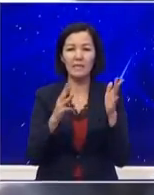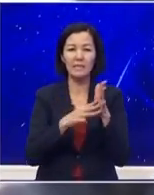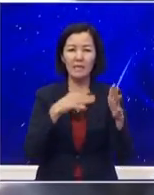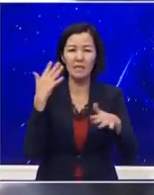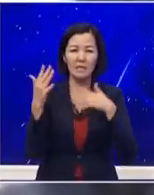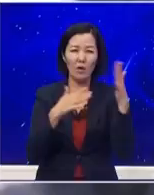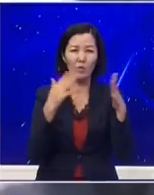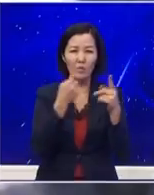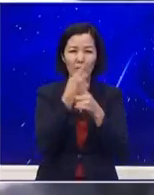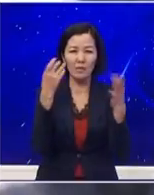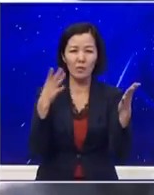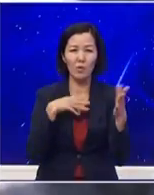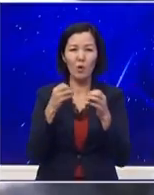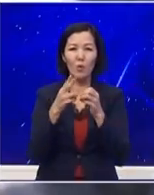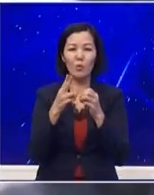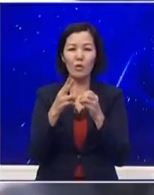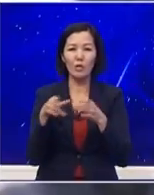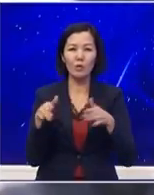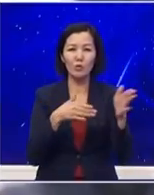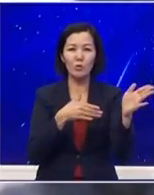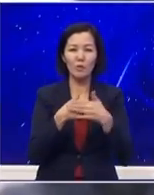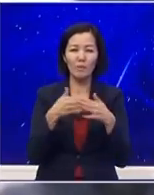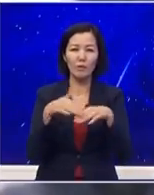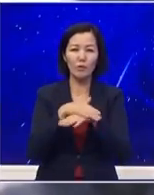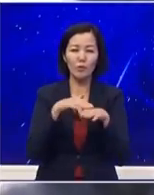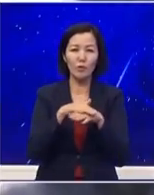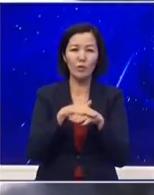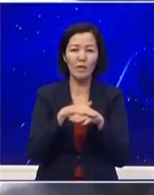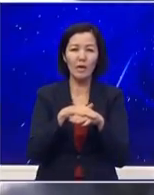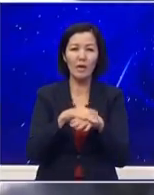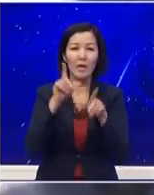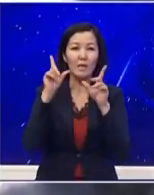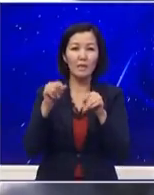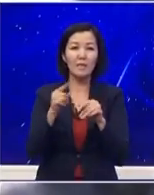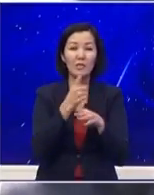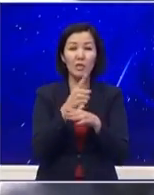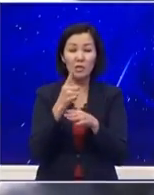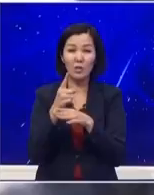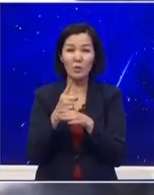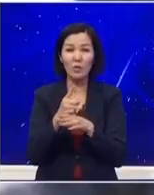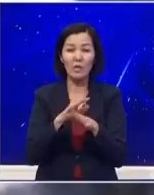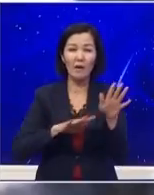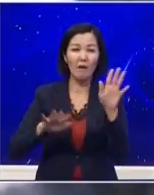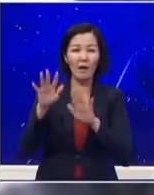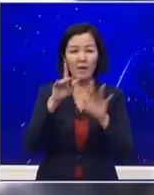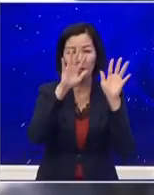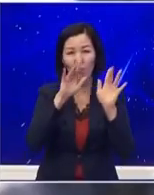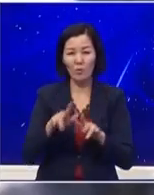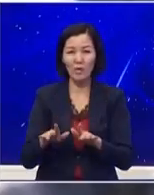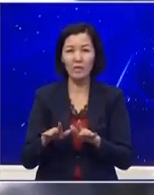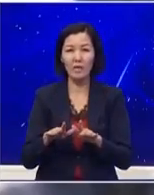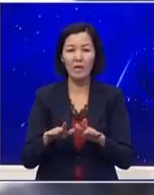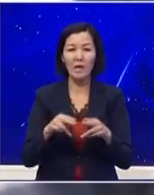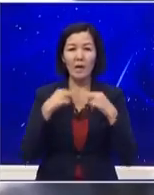ескерту жарияланды. 12 жол жабылды. Тұрғындарға айтарым, жол қозғалысының шектелуімен қарлы боранның болуы туралы